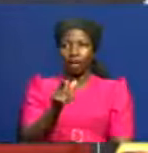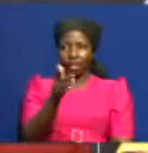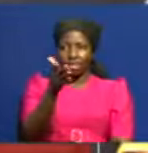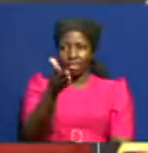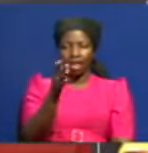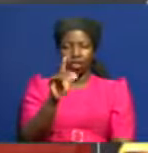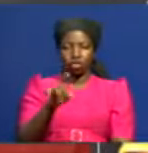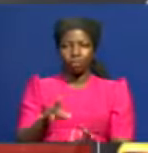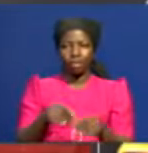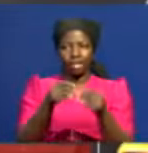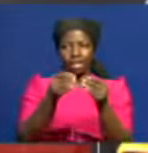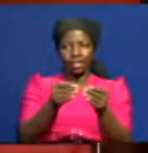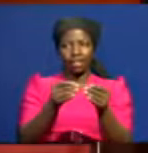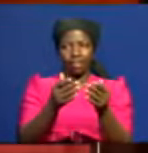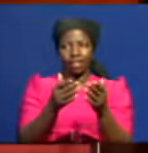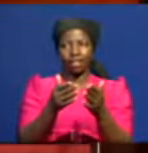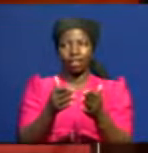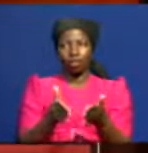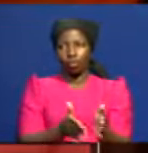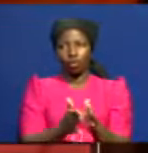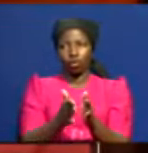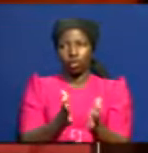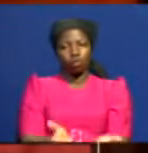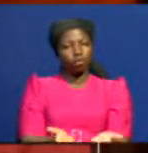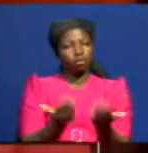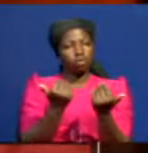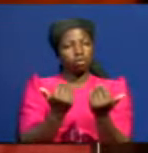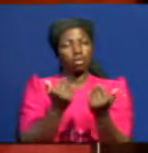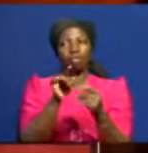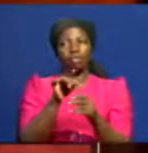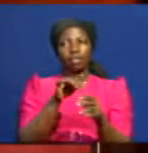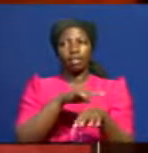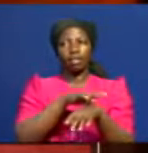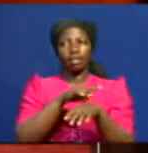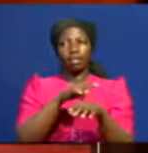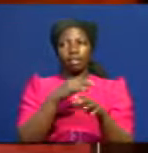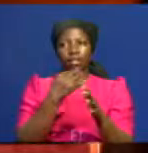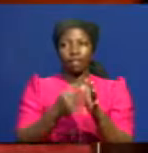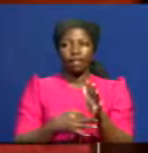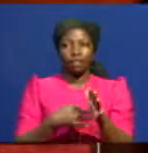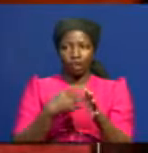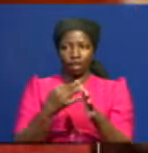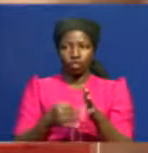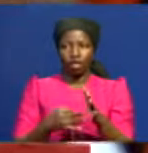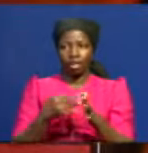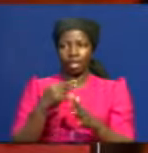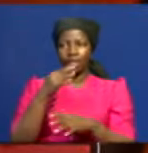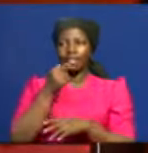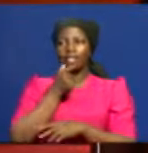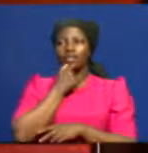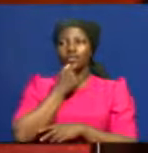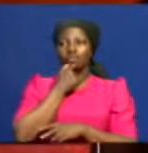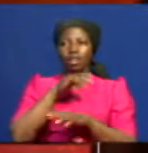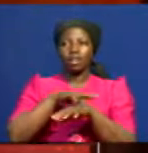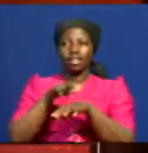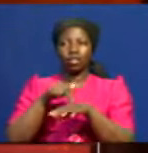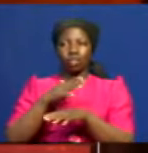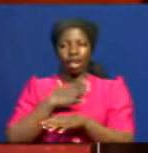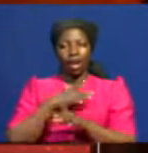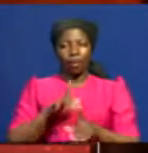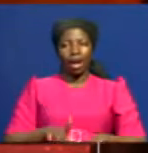nafasi afufushe hii kiwanda. In the Luo Nation, maisha yetu ni sukari. Tuende tutengeneze